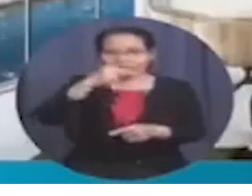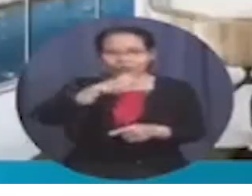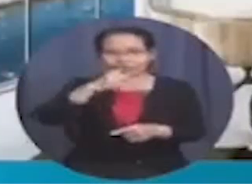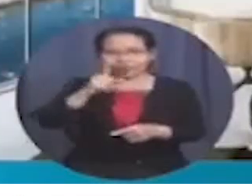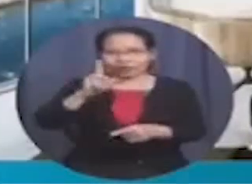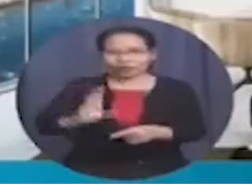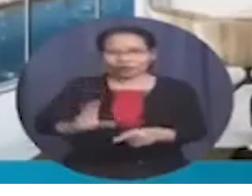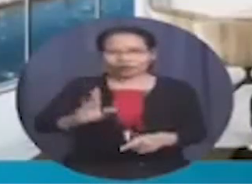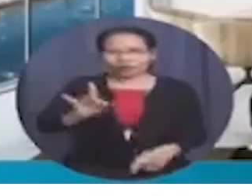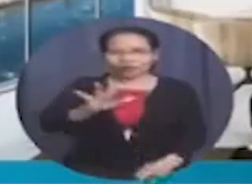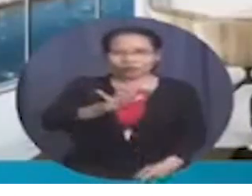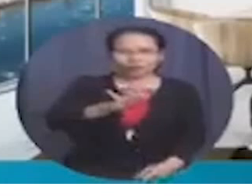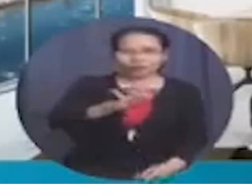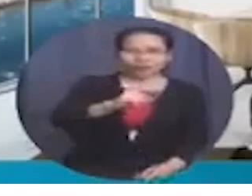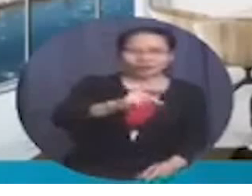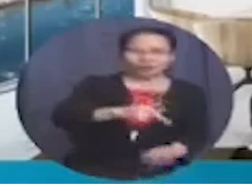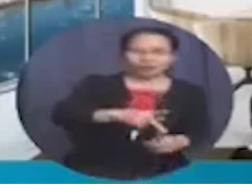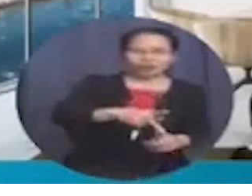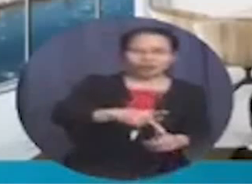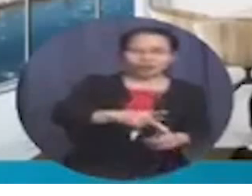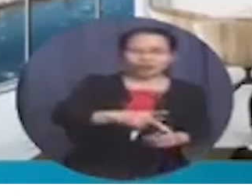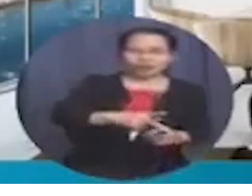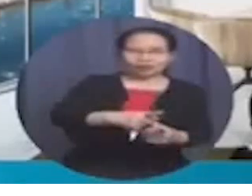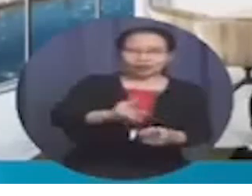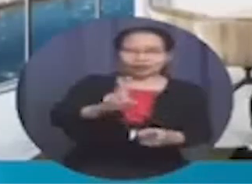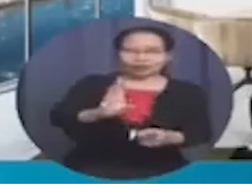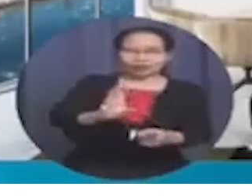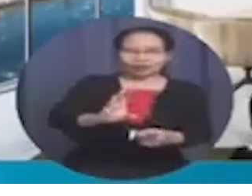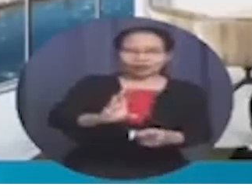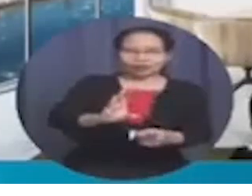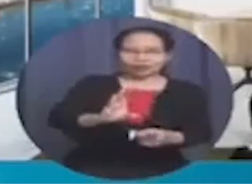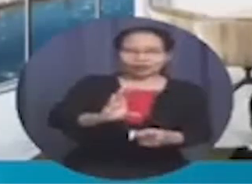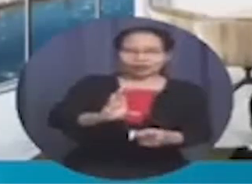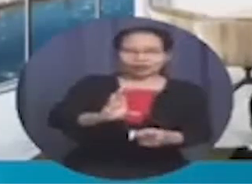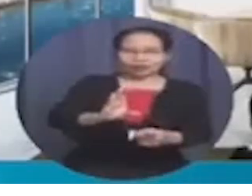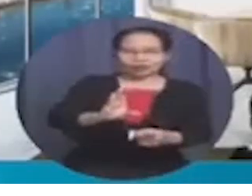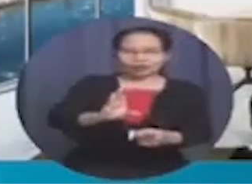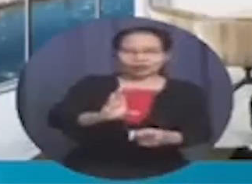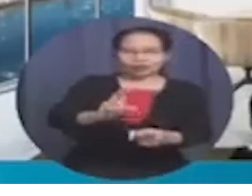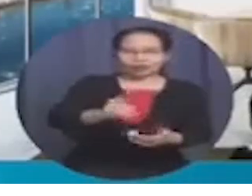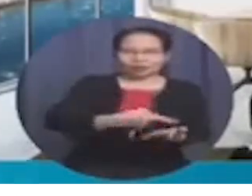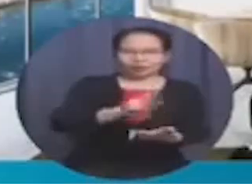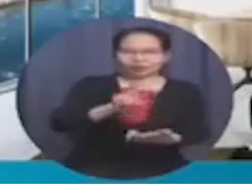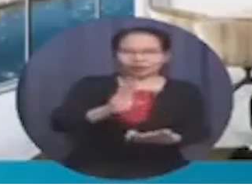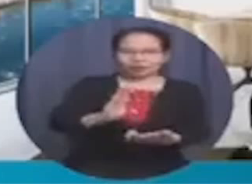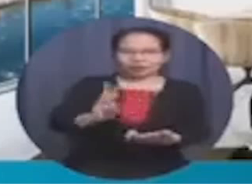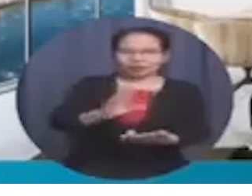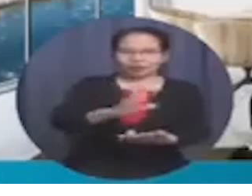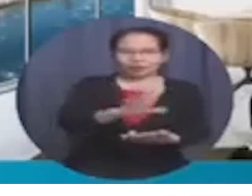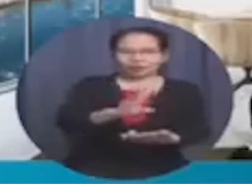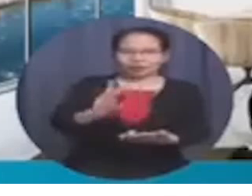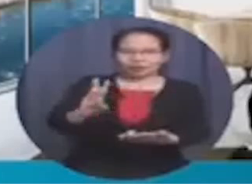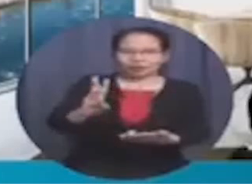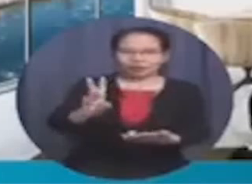Pilipinas, 185 ang isang kilo. 200 kuminsan. Dito, 60,